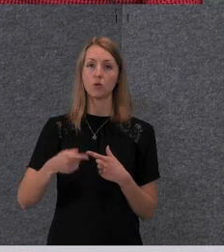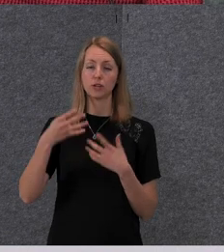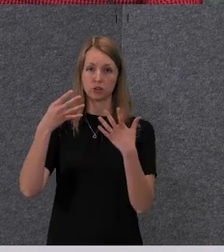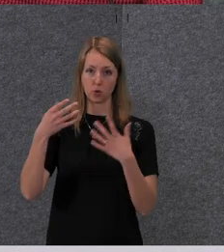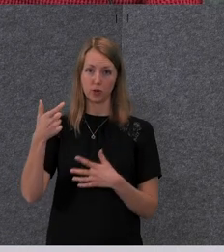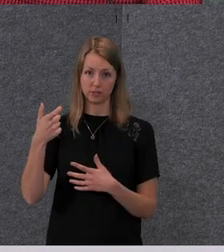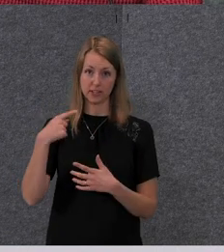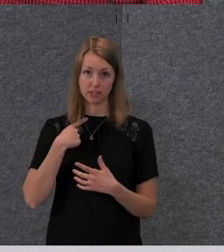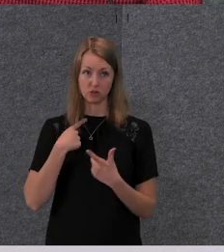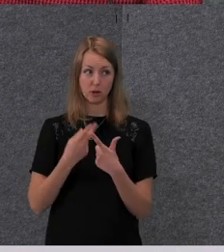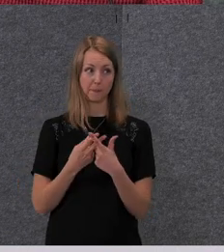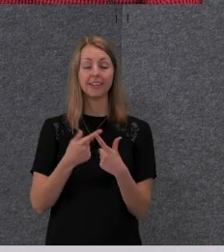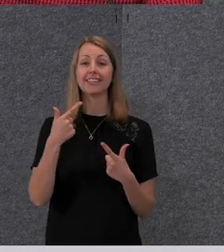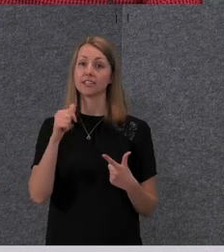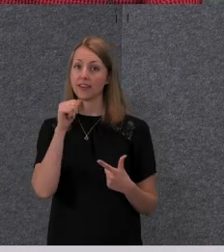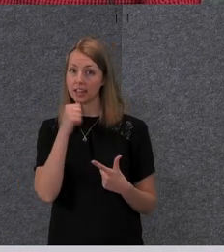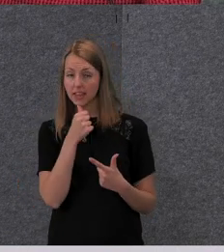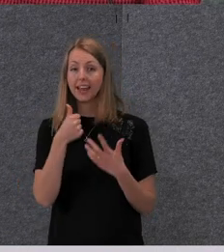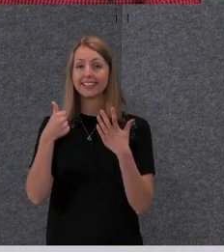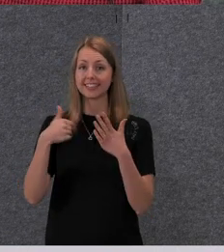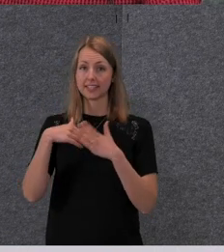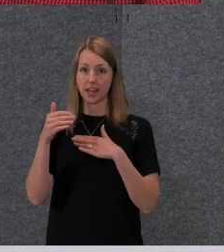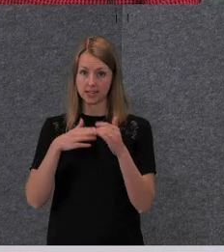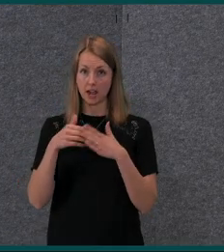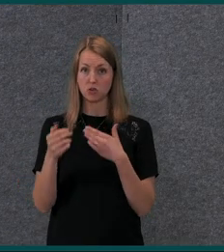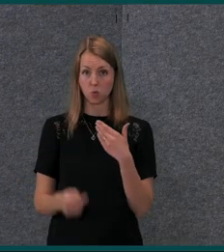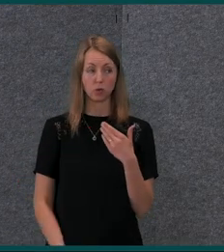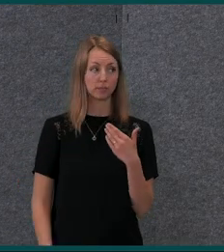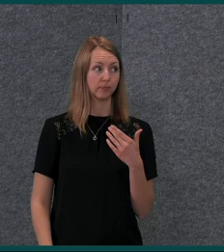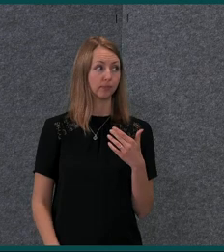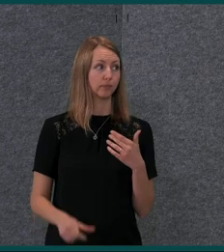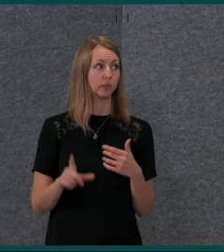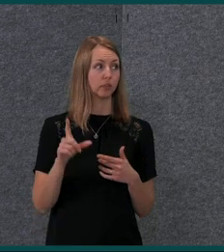Stimmen bei 2 Nein-Stimmen und 6 Enthaltungen.